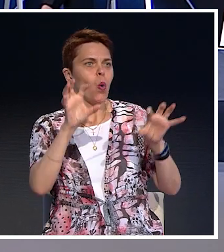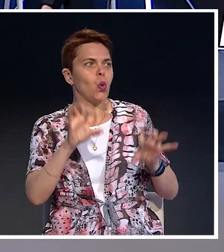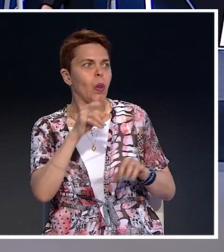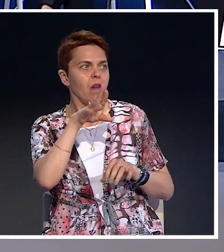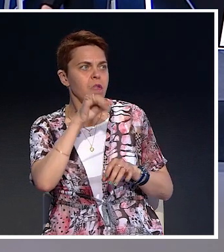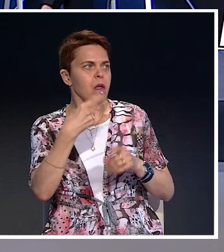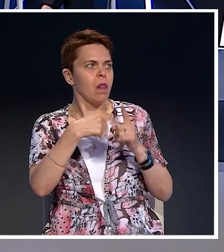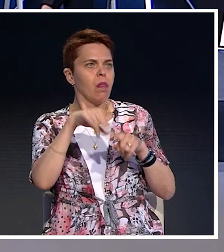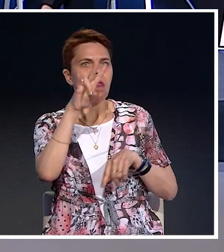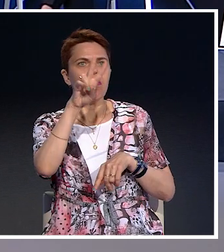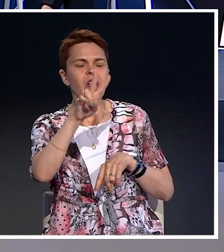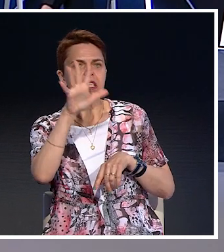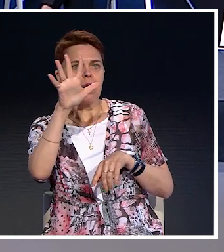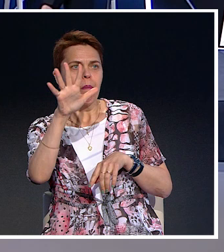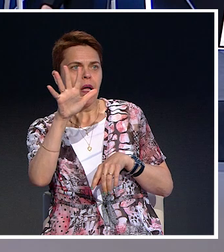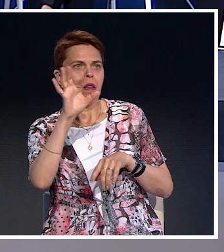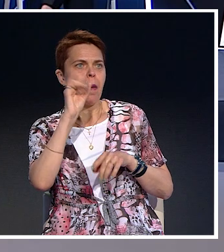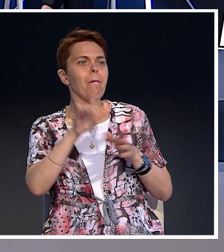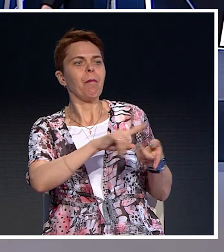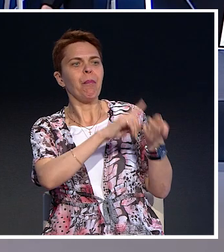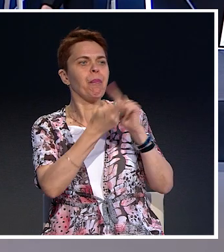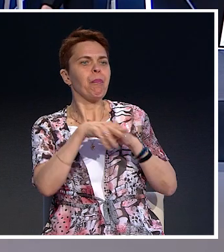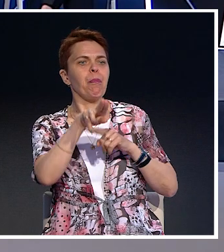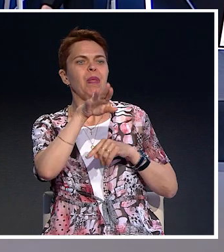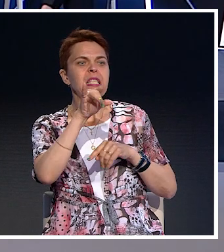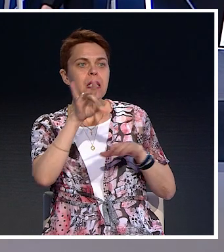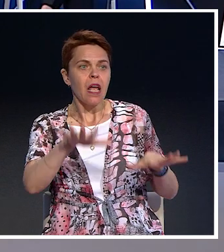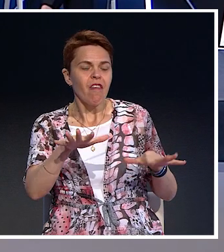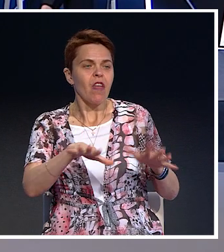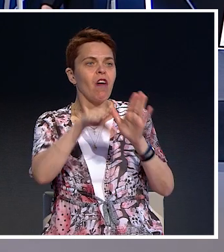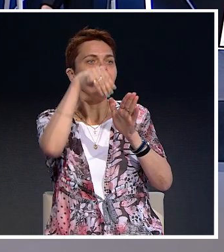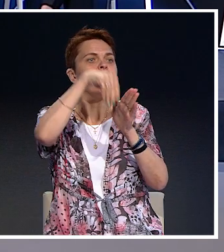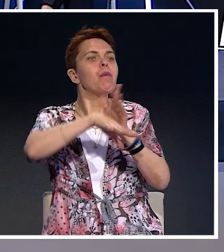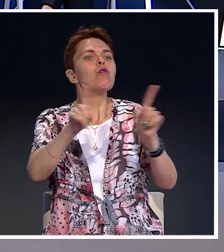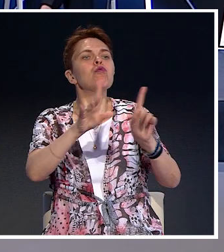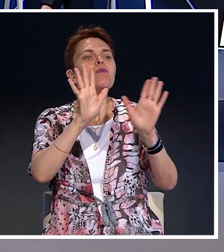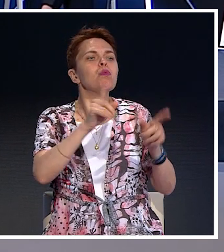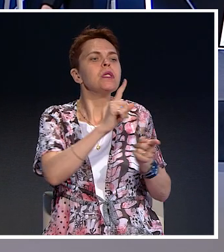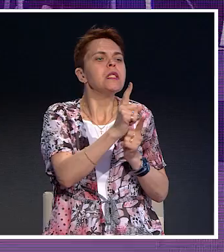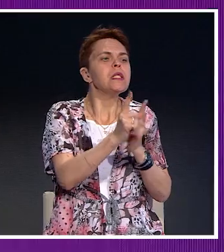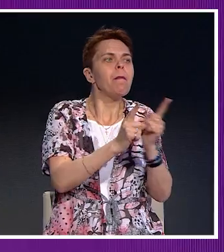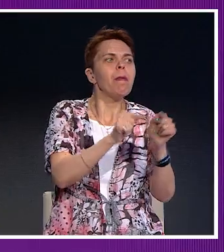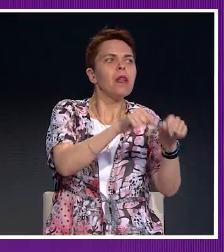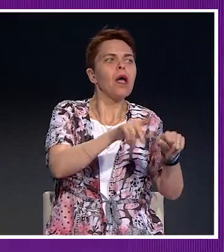за цими змінами 25 жовтня місцеві вибори вже відбуватимуться. Що там за зміни, які